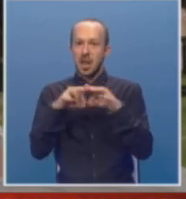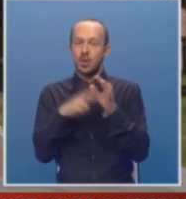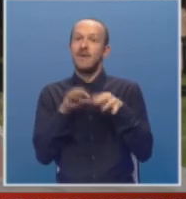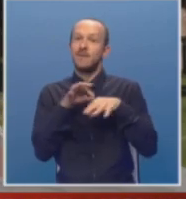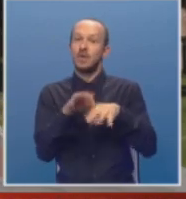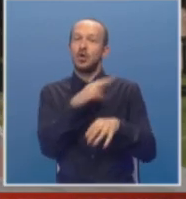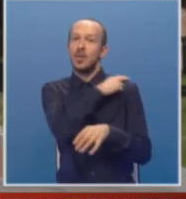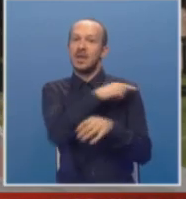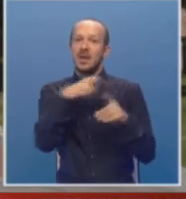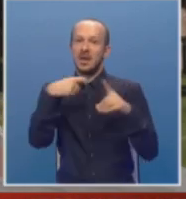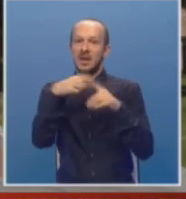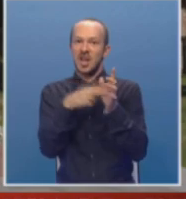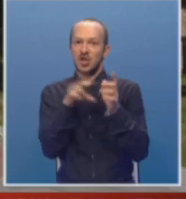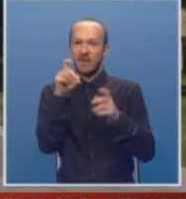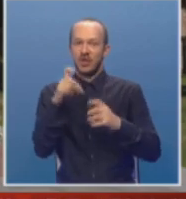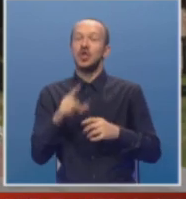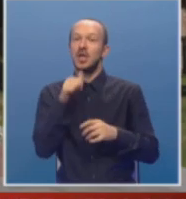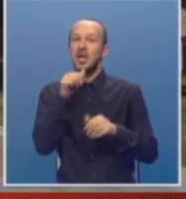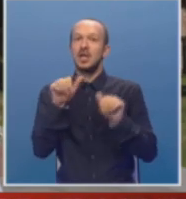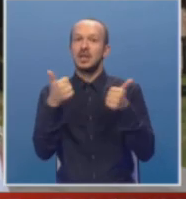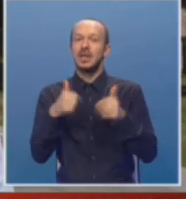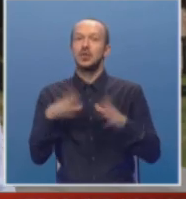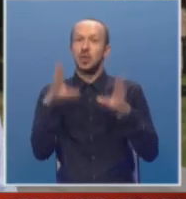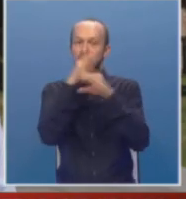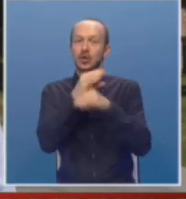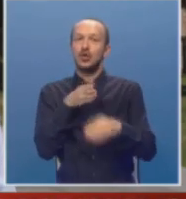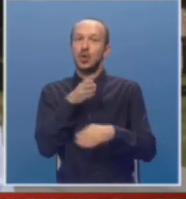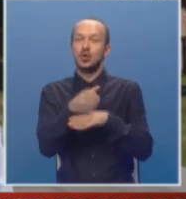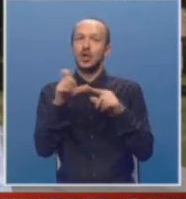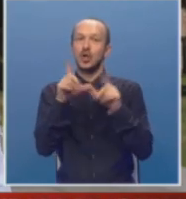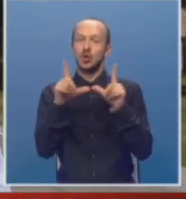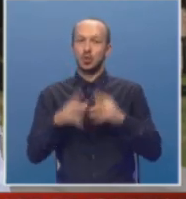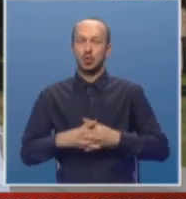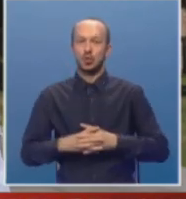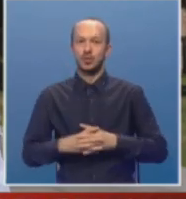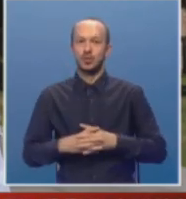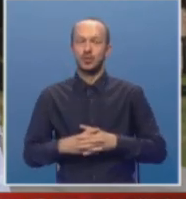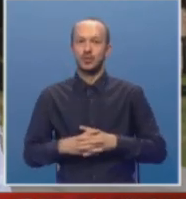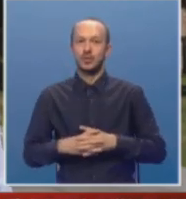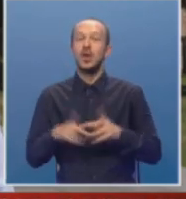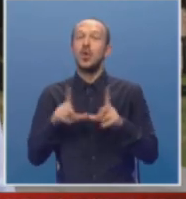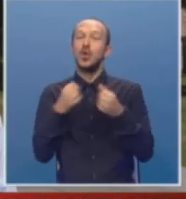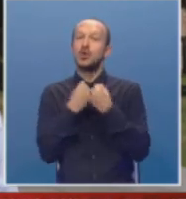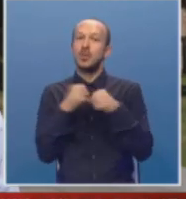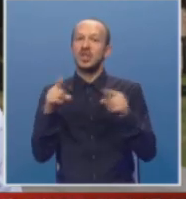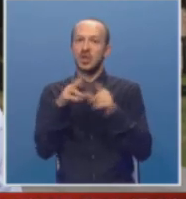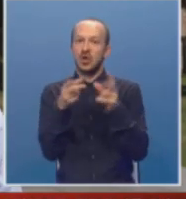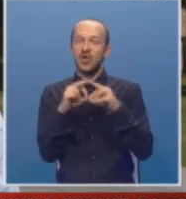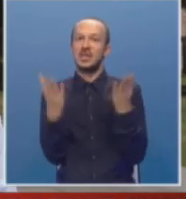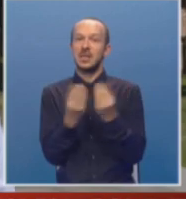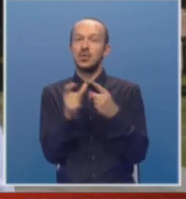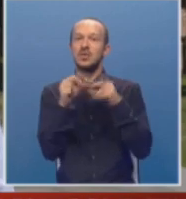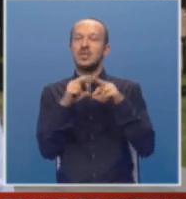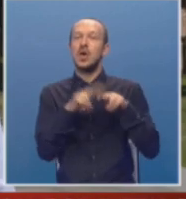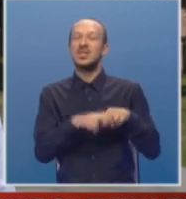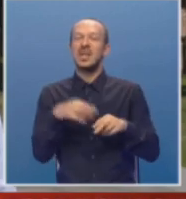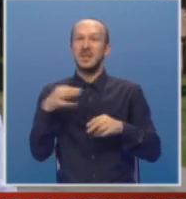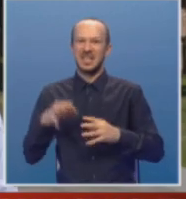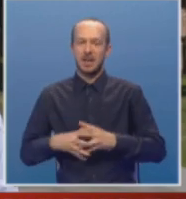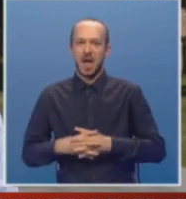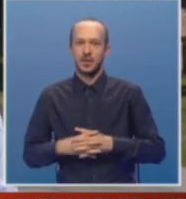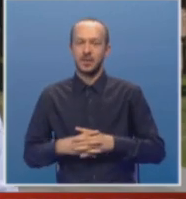komandantom Srđanom Kneževićem 11. naveče ušli su i pomogli u oslobađanju Trnova zajedno sa ostalim